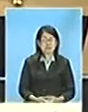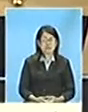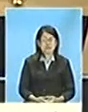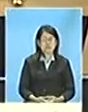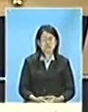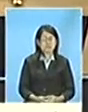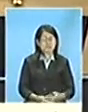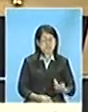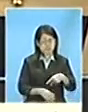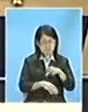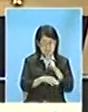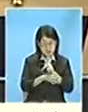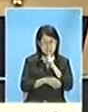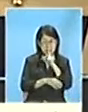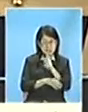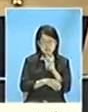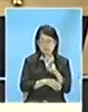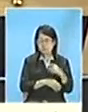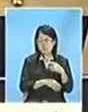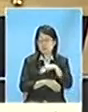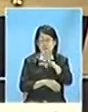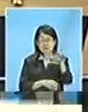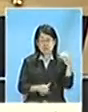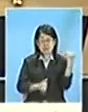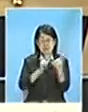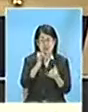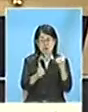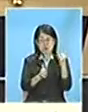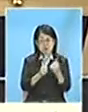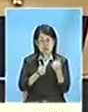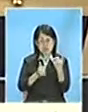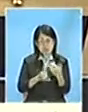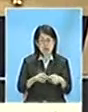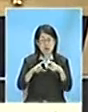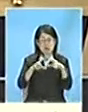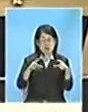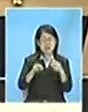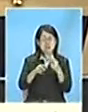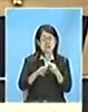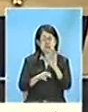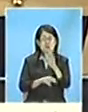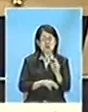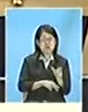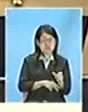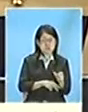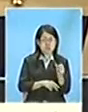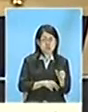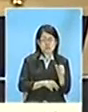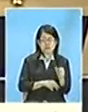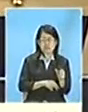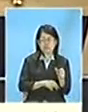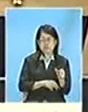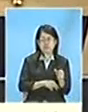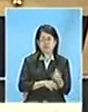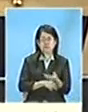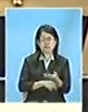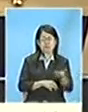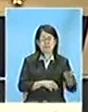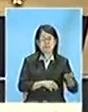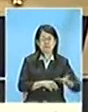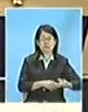ท่านสมาชิกที่เข้าห้องประชุมแล้วกรุณาเสียบบัตรแสดงตนเข้าที่ช่องแสดงตนค่ะ